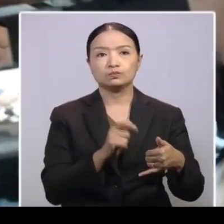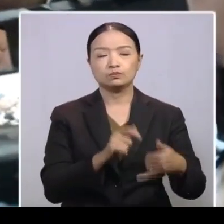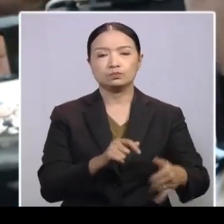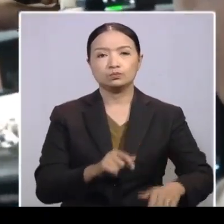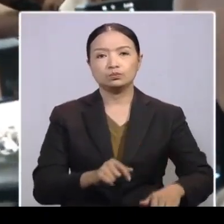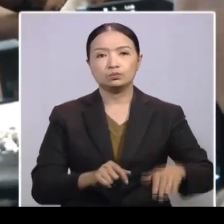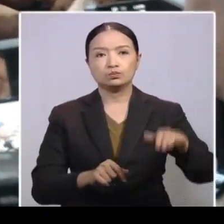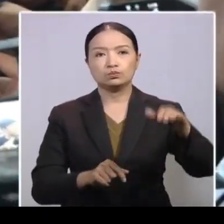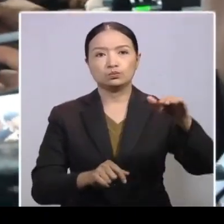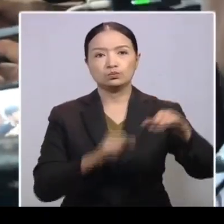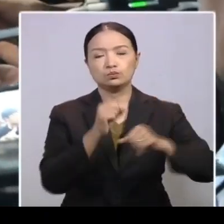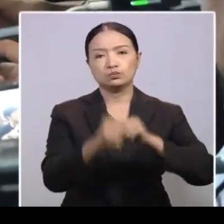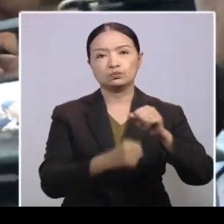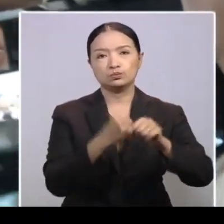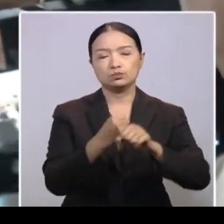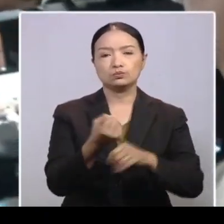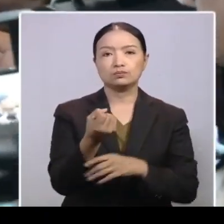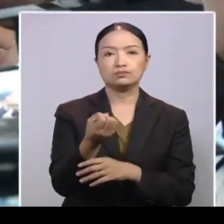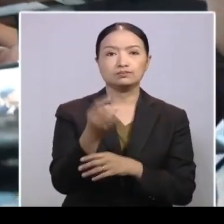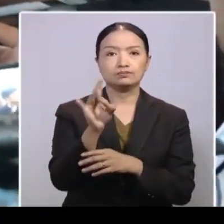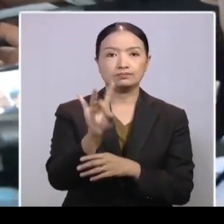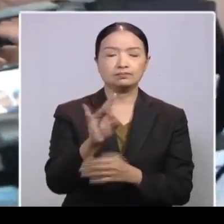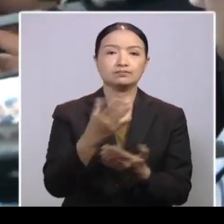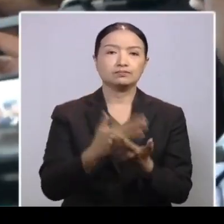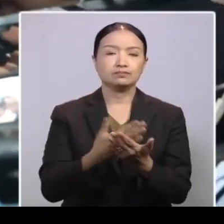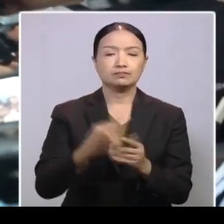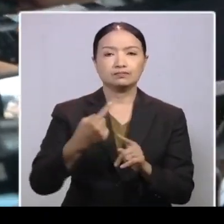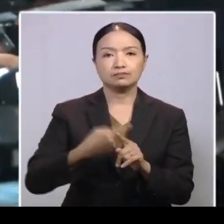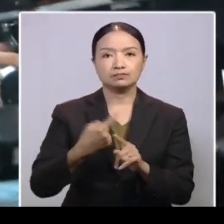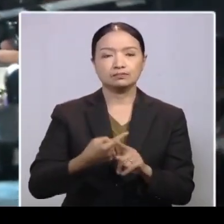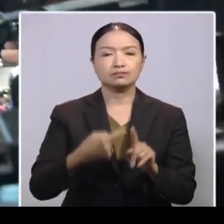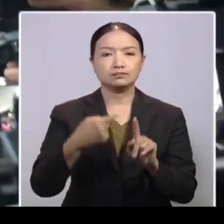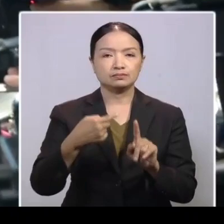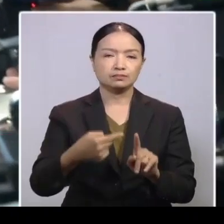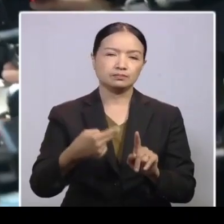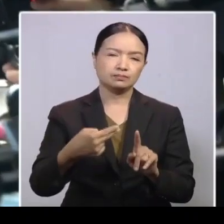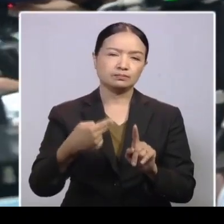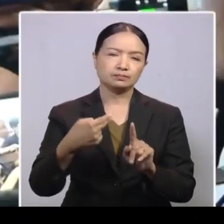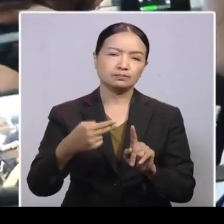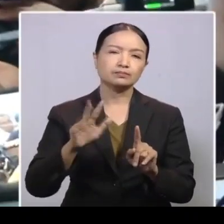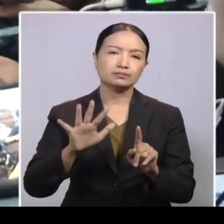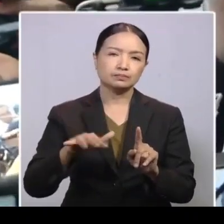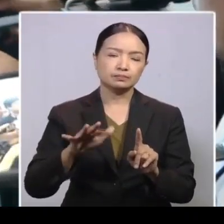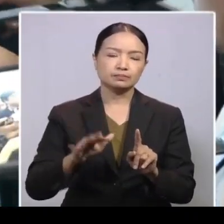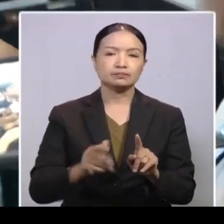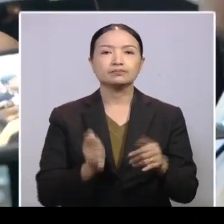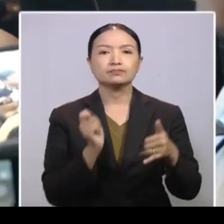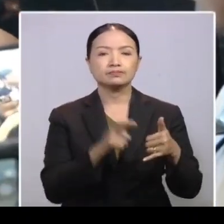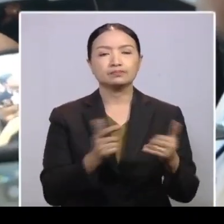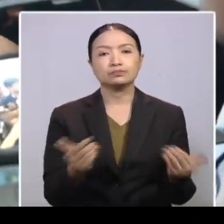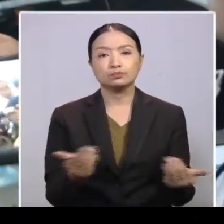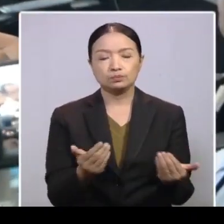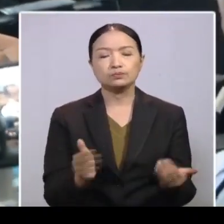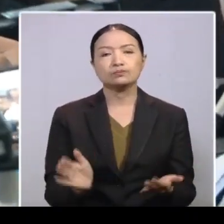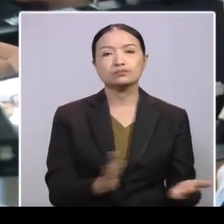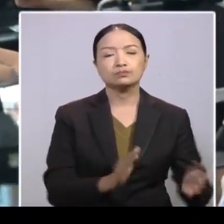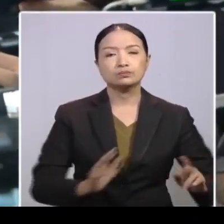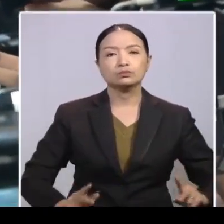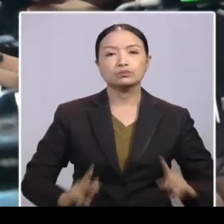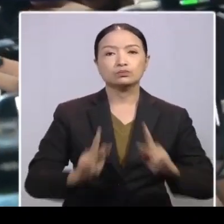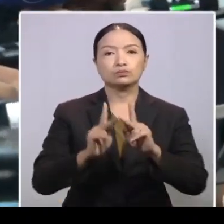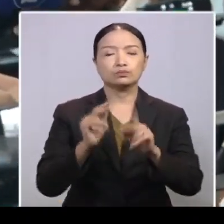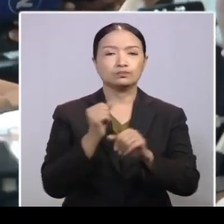ายุ18ปีก็เงินเดือนก็ประมาณสักหมื่นหรือ15,000ส่วนในกระทรวงแรงงานเรานะครับ